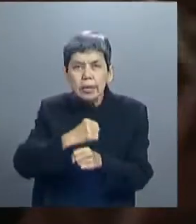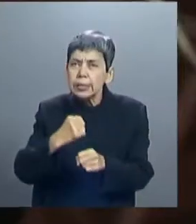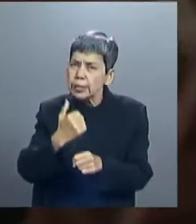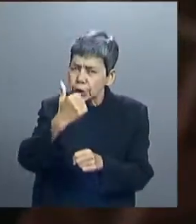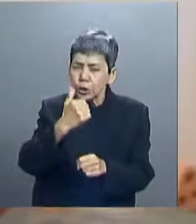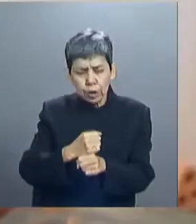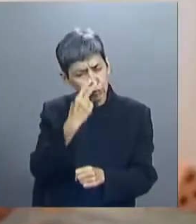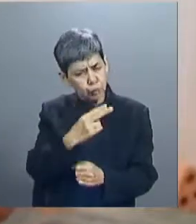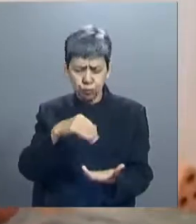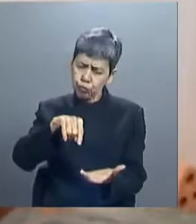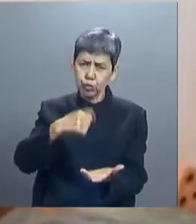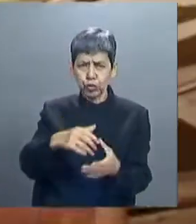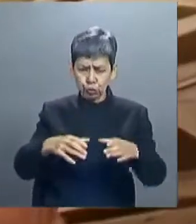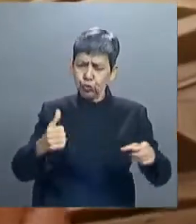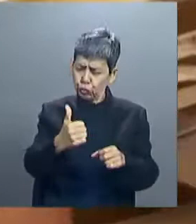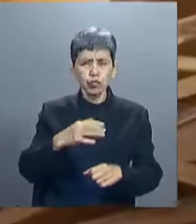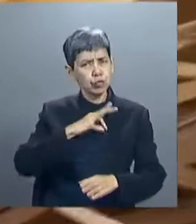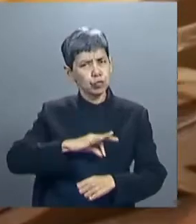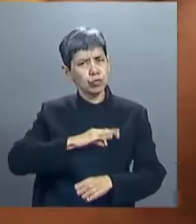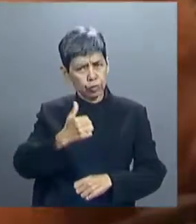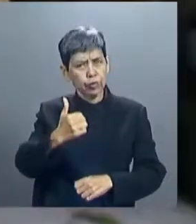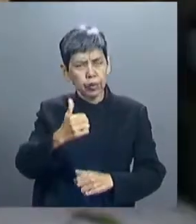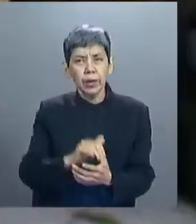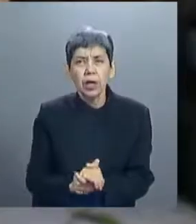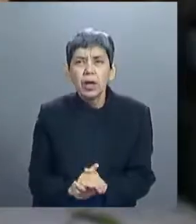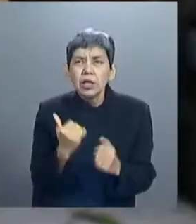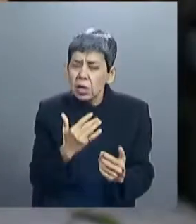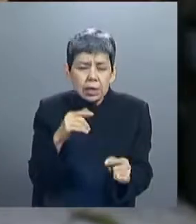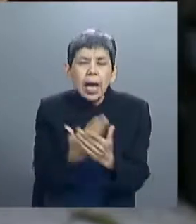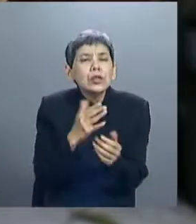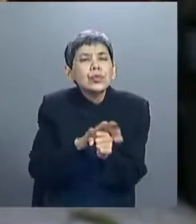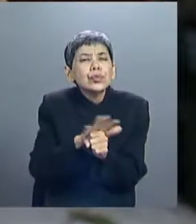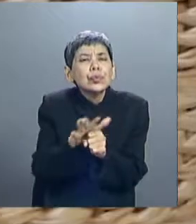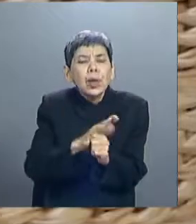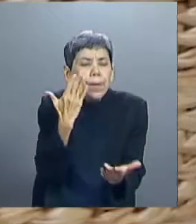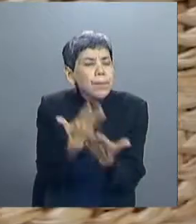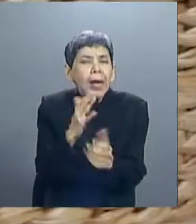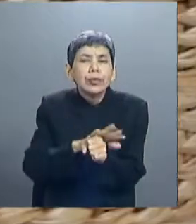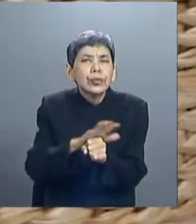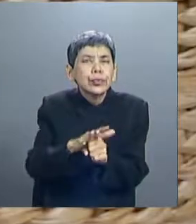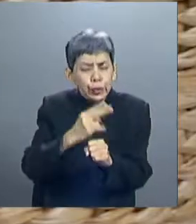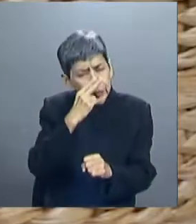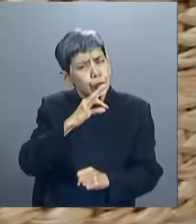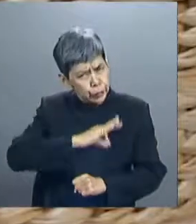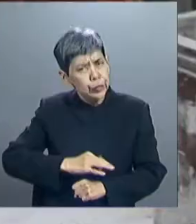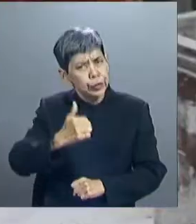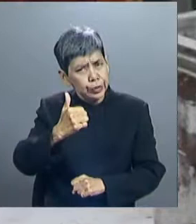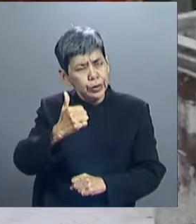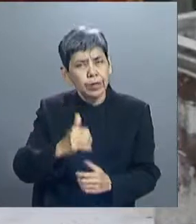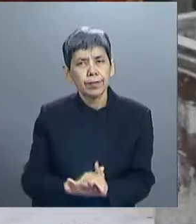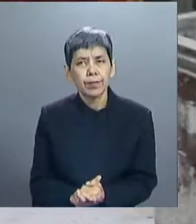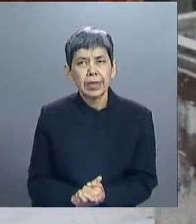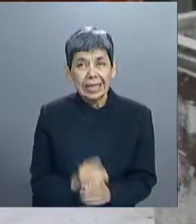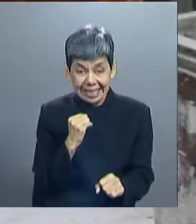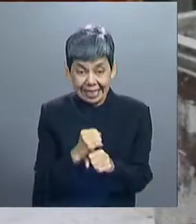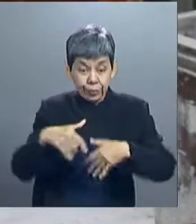ดูดีใช้กับมันเล็กๆก็ได้นั่นลูกถึงมันไม่แพงถึงมันใช้แล้วมันดูดี จากการ